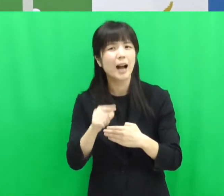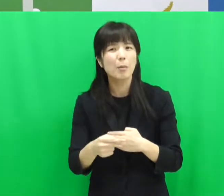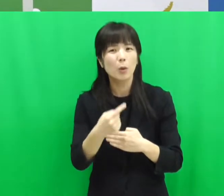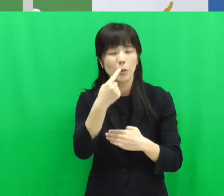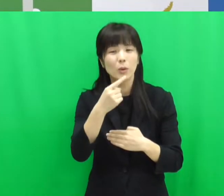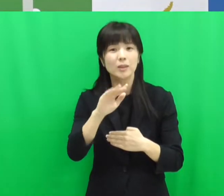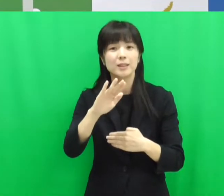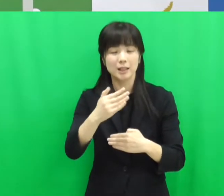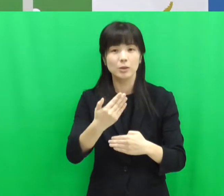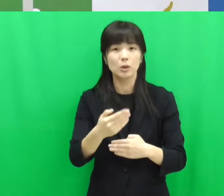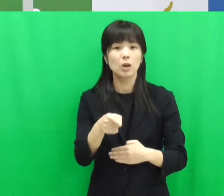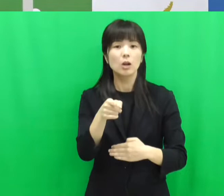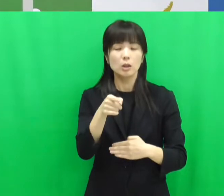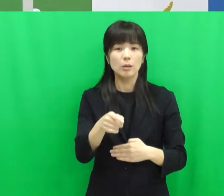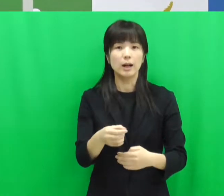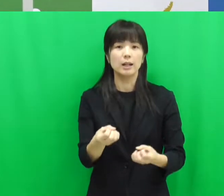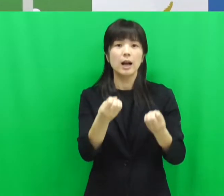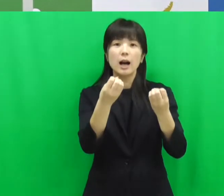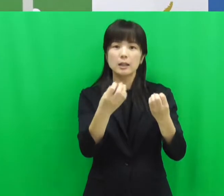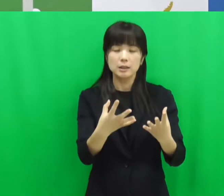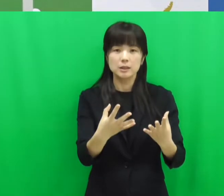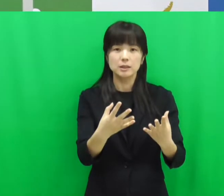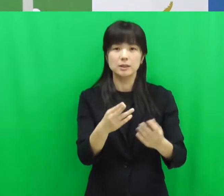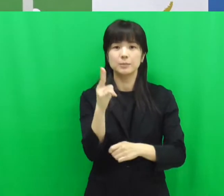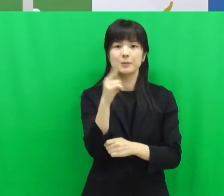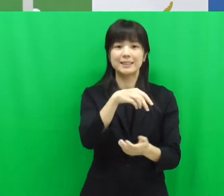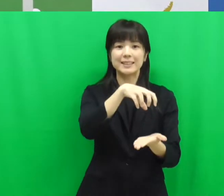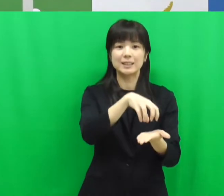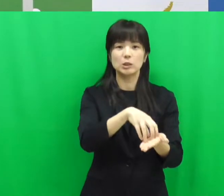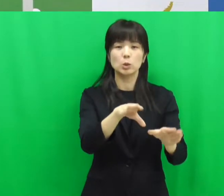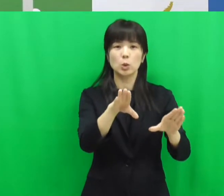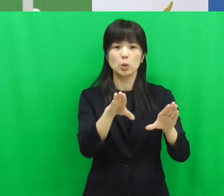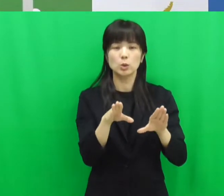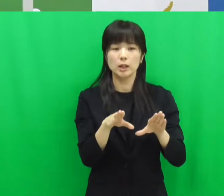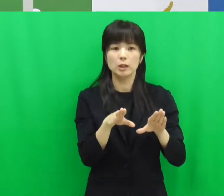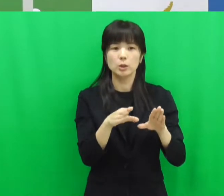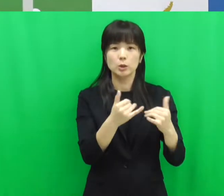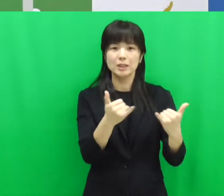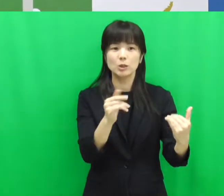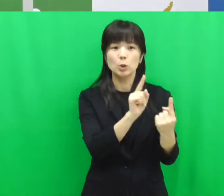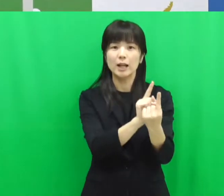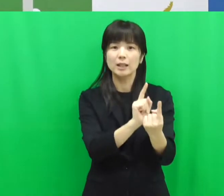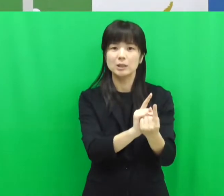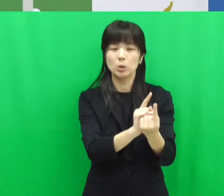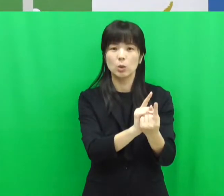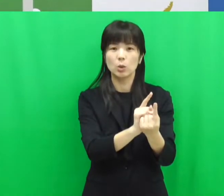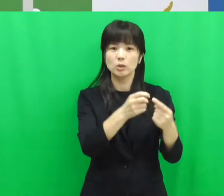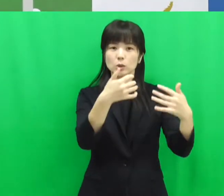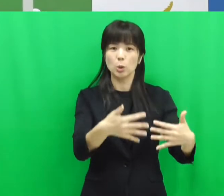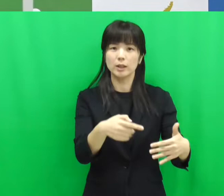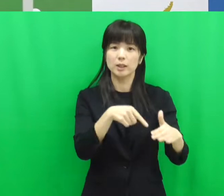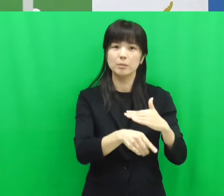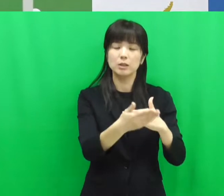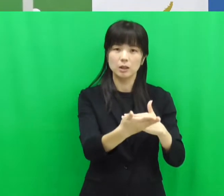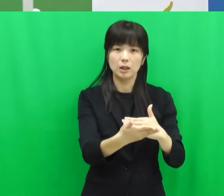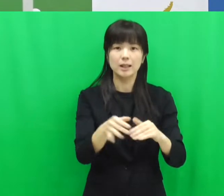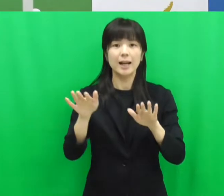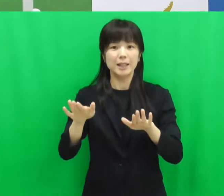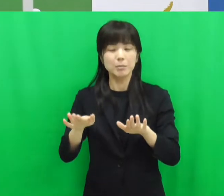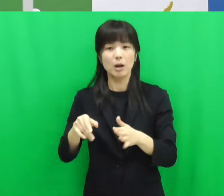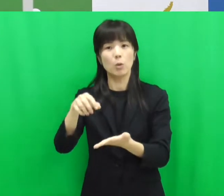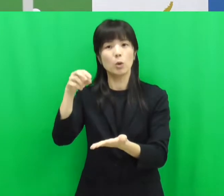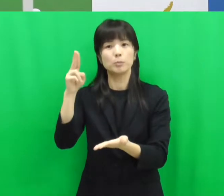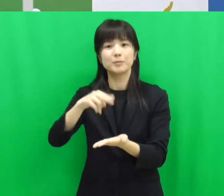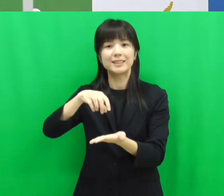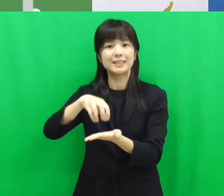これは新たに認証を受ける方の要件ということですか。実際にもう受けているステッカーが貼っているお店あ